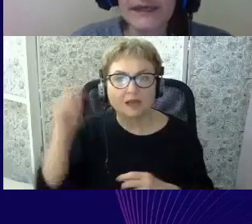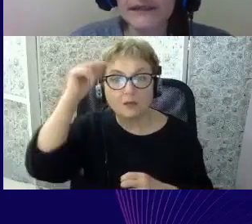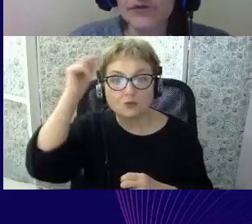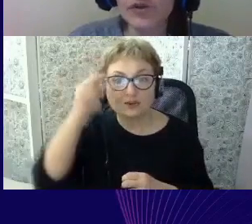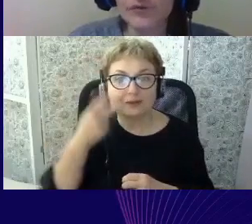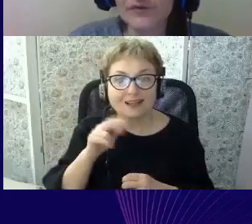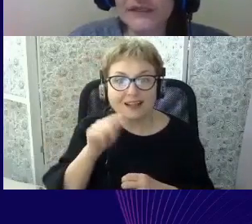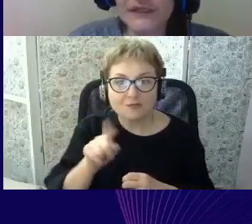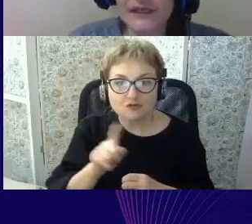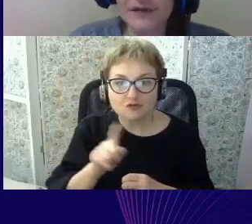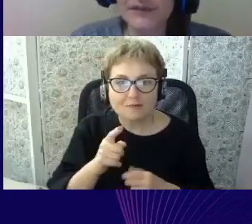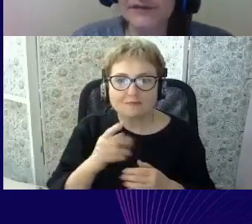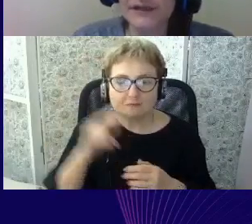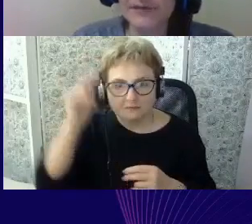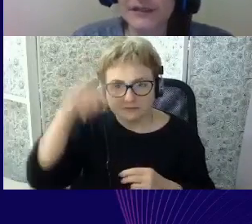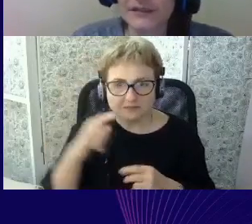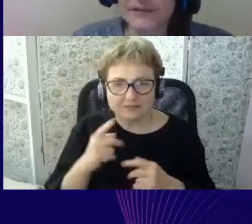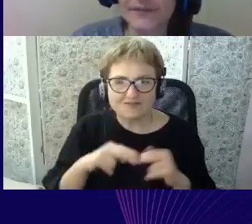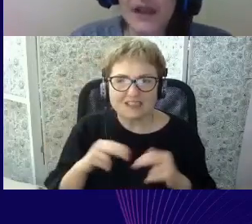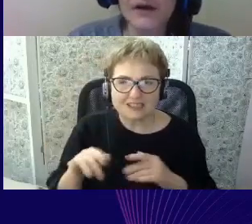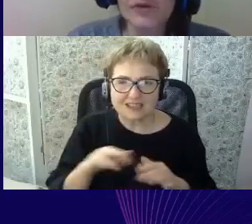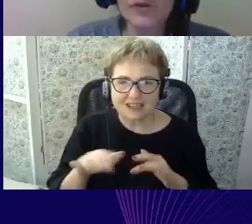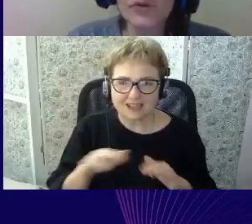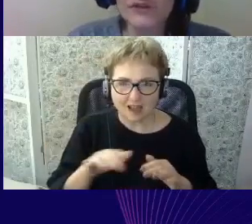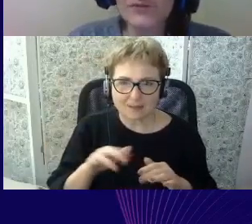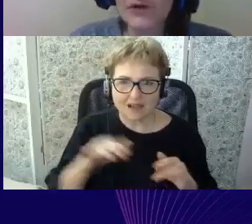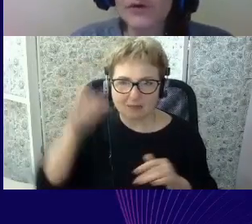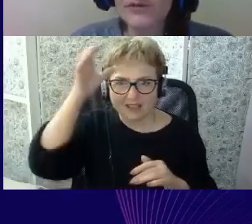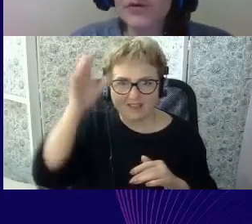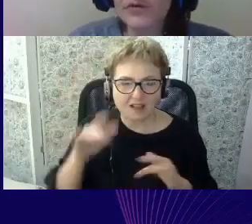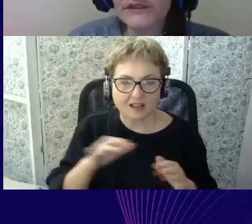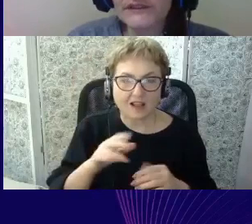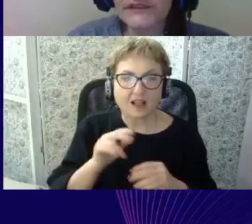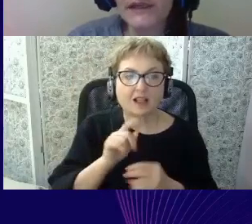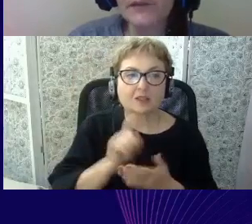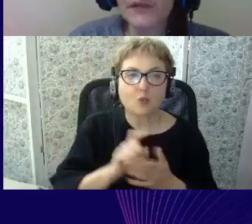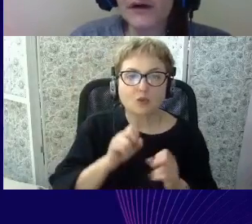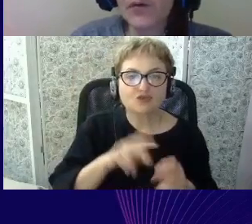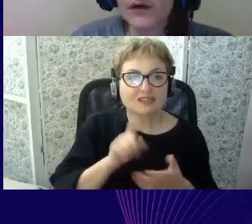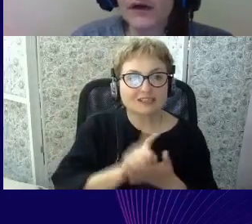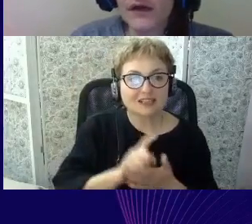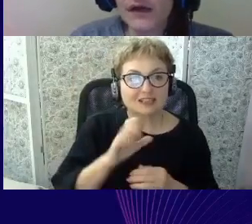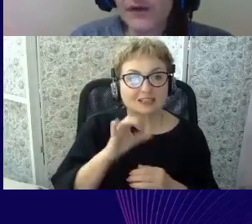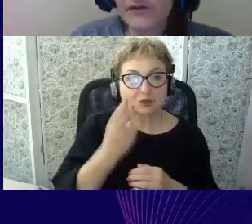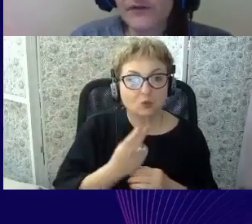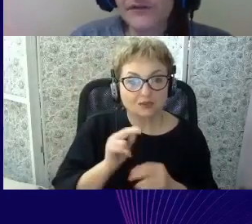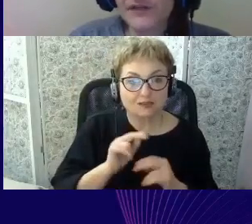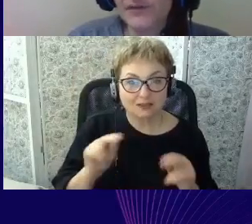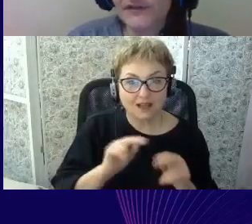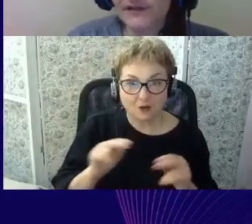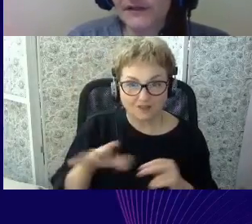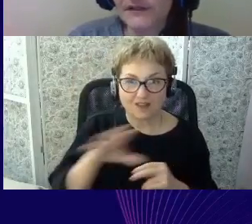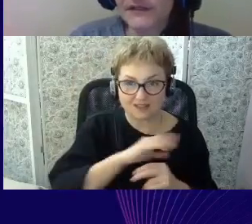обучающимися, для того, чтобы выстроить данный образовательный процесс. Вот должность педагога-психолога, социального педагога, как правило,